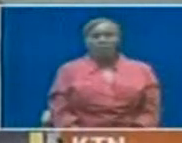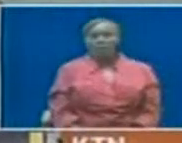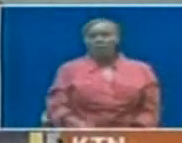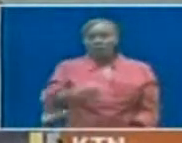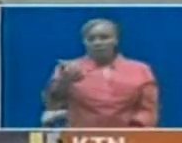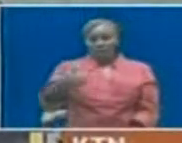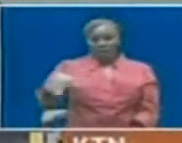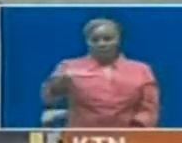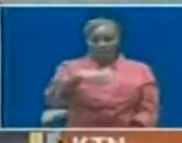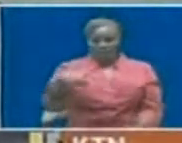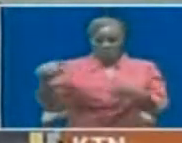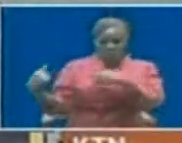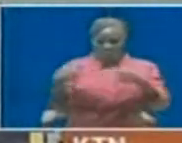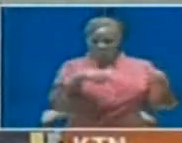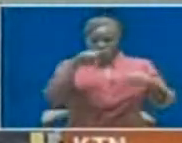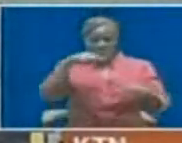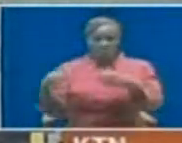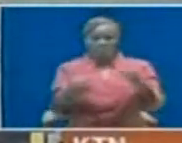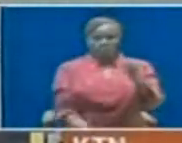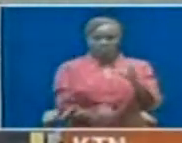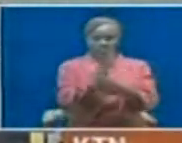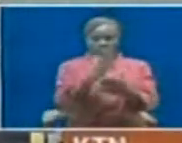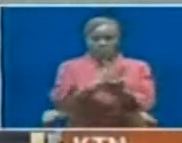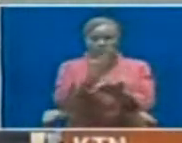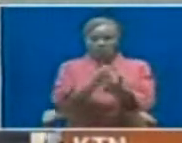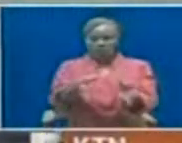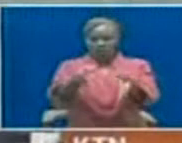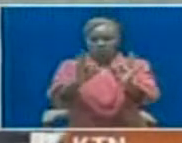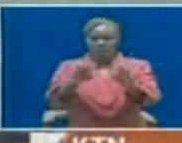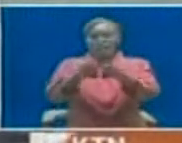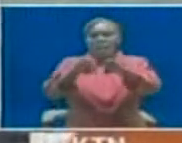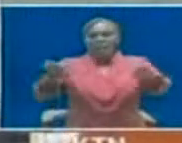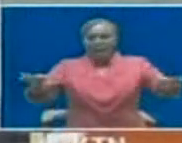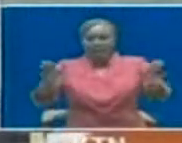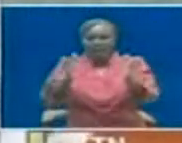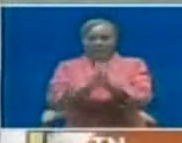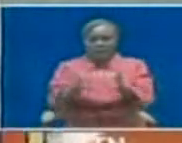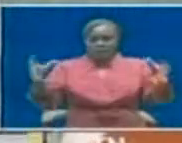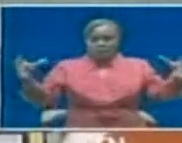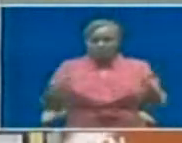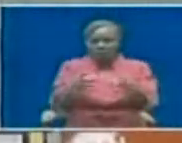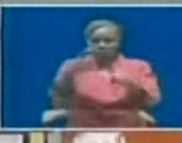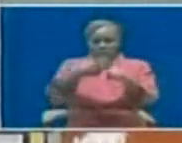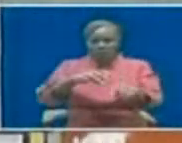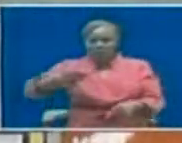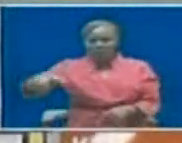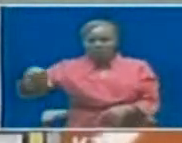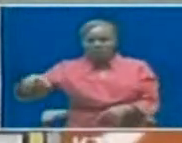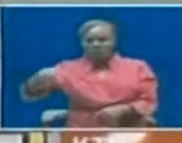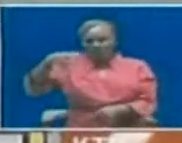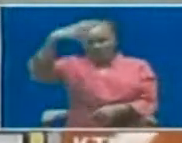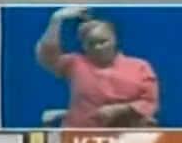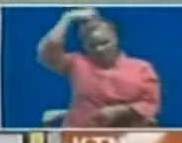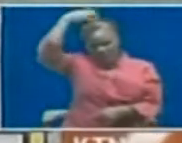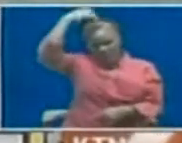Kwingineko mtazamaji, vurugu lilizuka kati ya maafisa wa tume ya ardhi na baadhi ya wakazi kutoka kaunti ya Lamu wakati